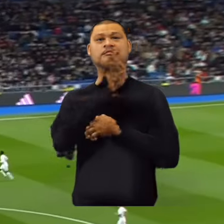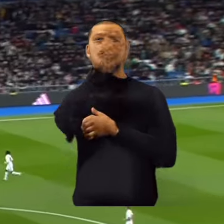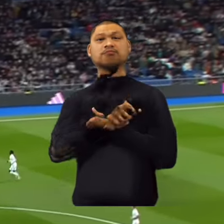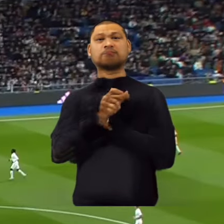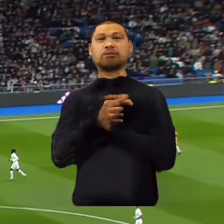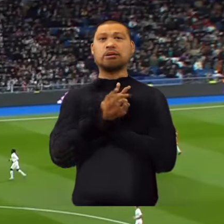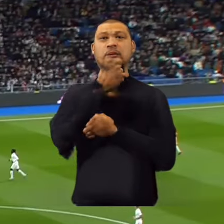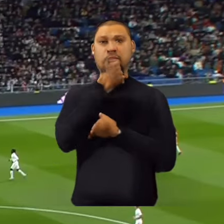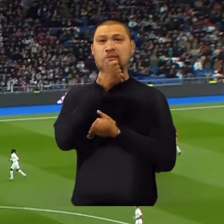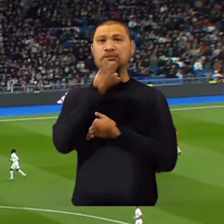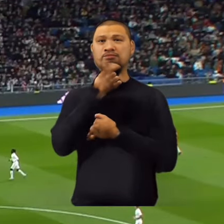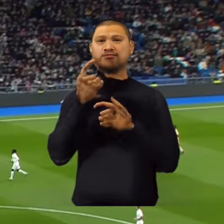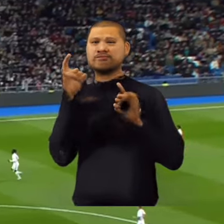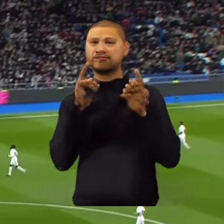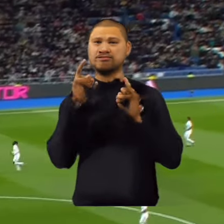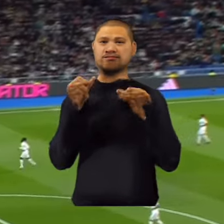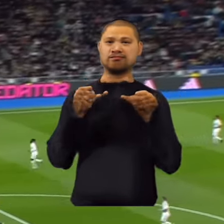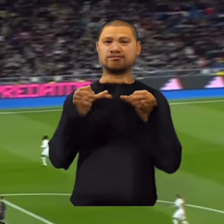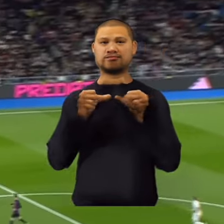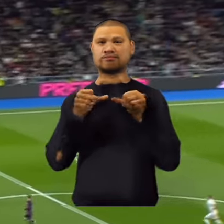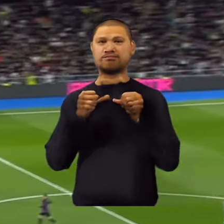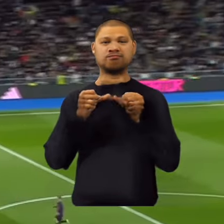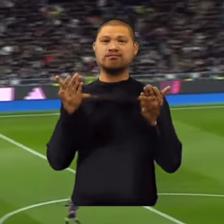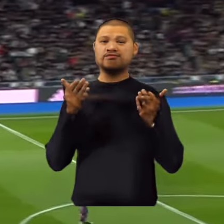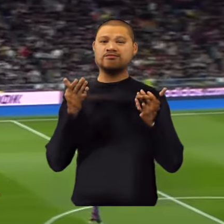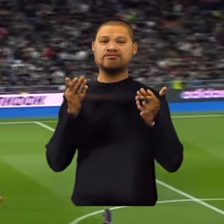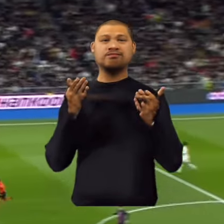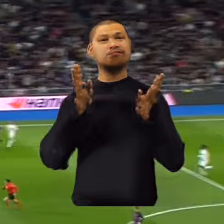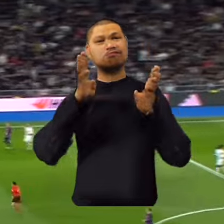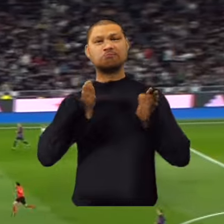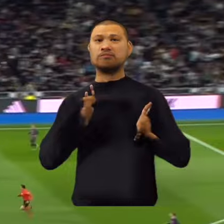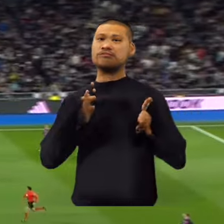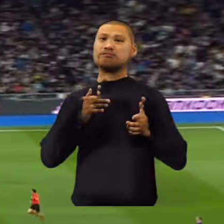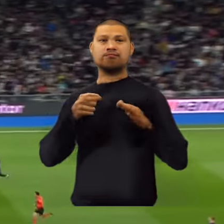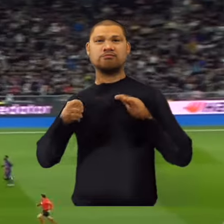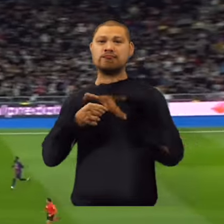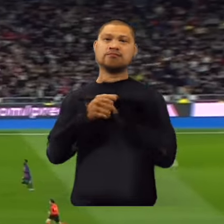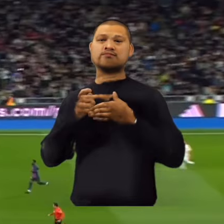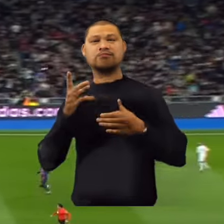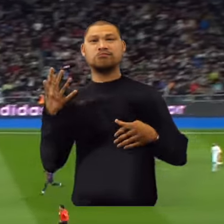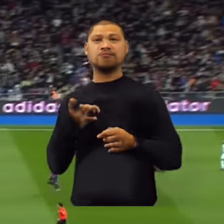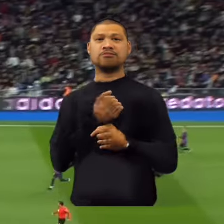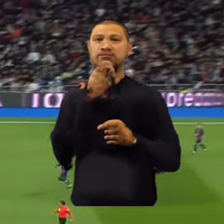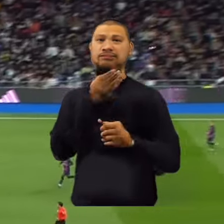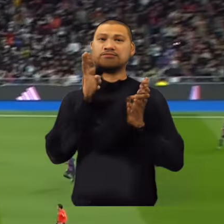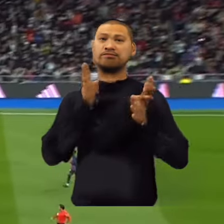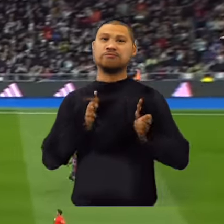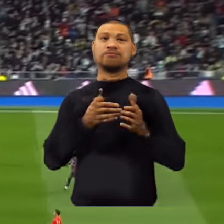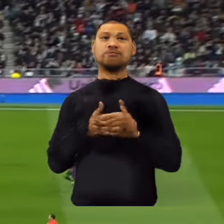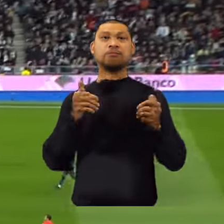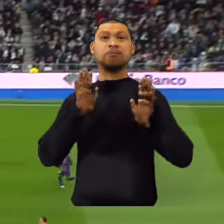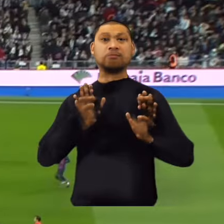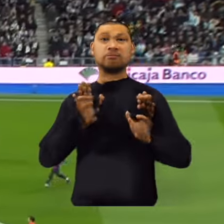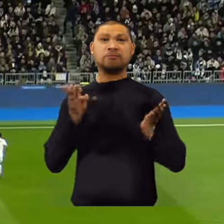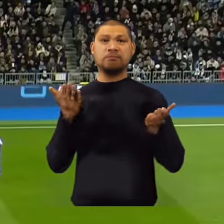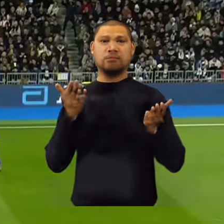a décidé de laisser jouer cette action, mais non, il ne l'était pas. Et pourtant, il ne l'était pas. Et pourtant,